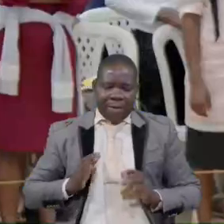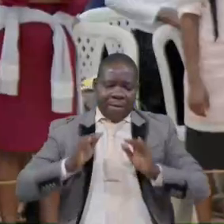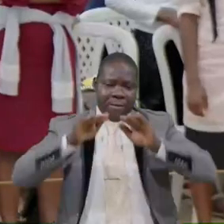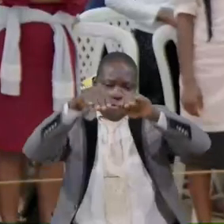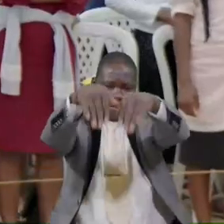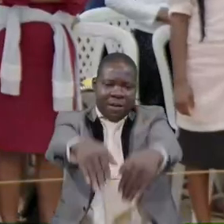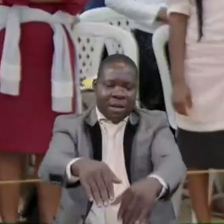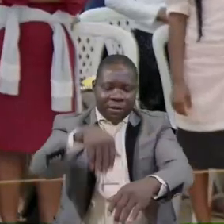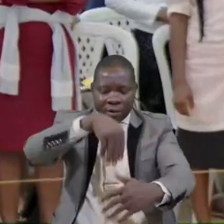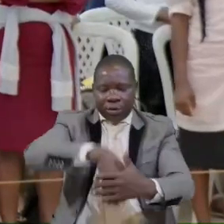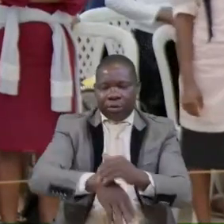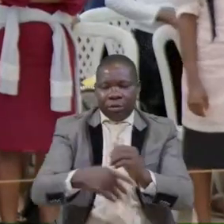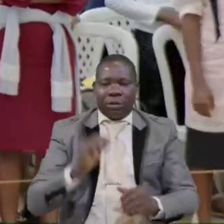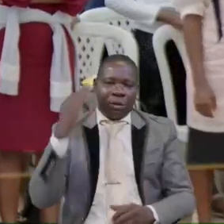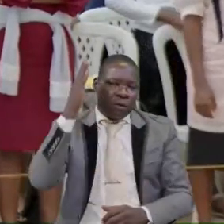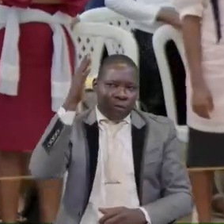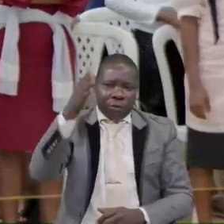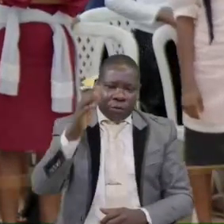10 fois supérieur.